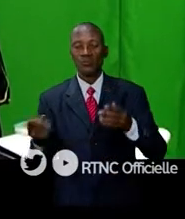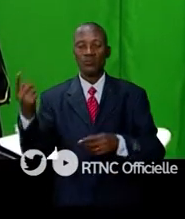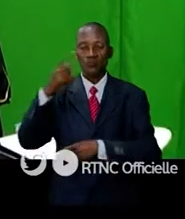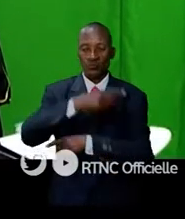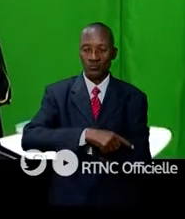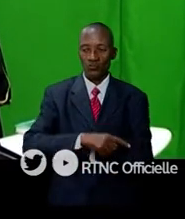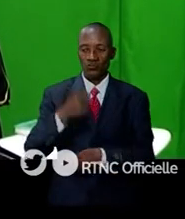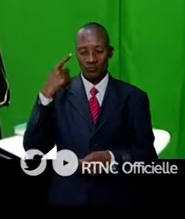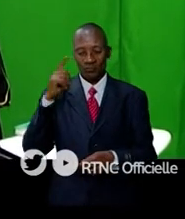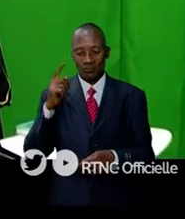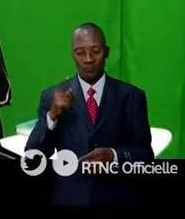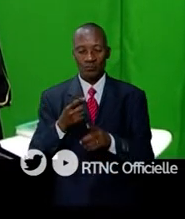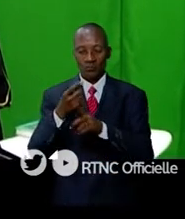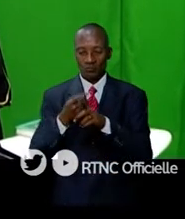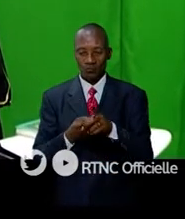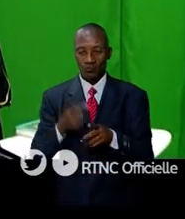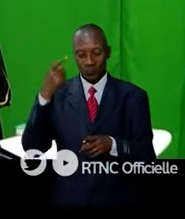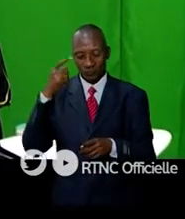de pèlerinage, Dhul-Hijjah,